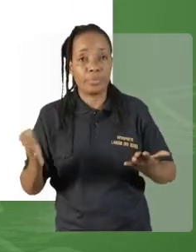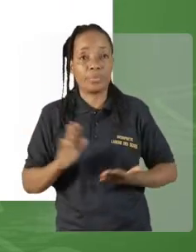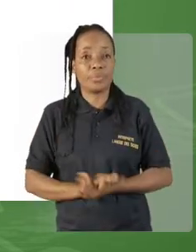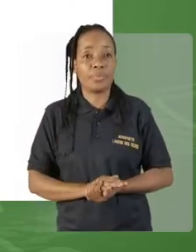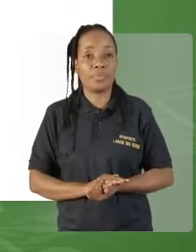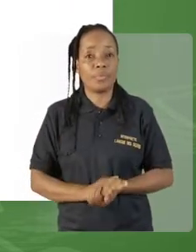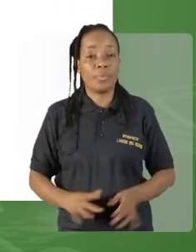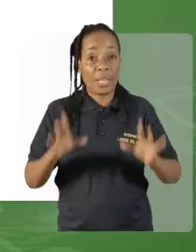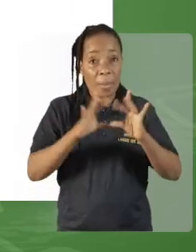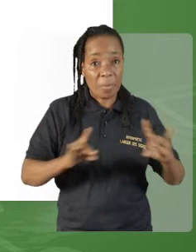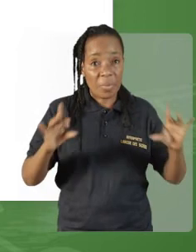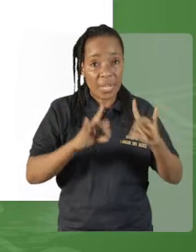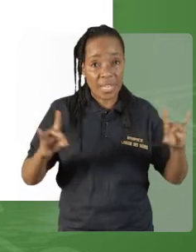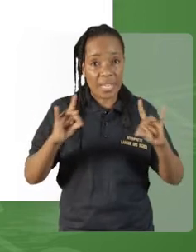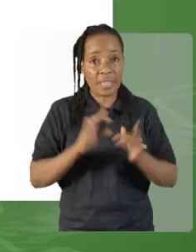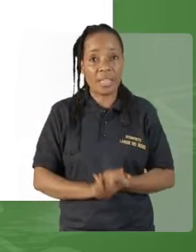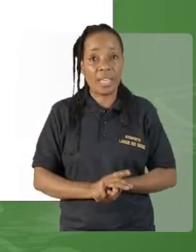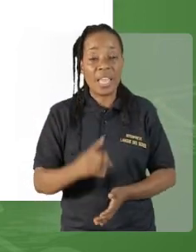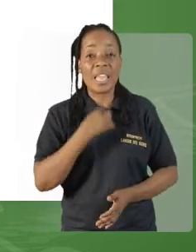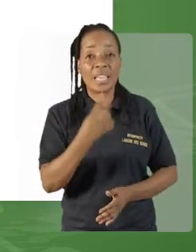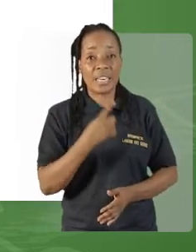récit imaginaire et fabuleux.